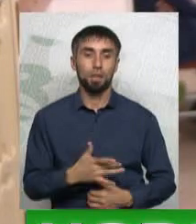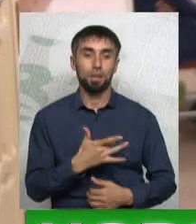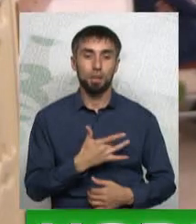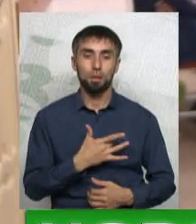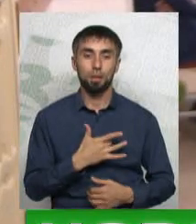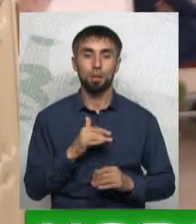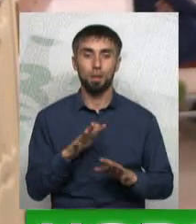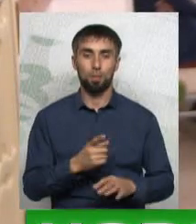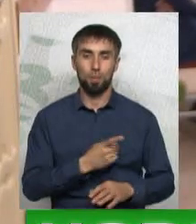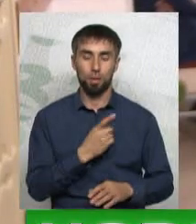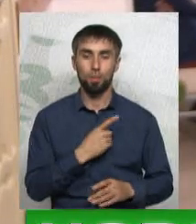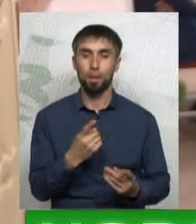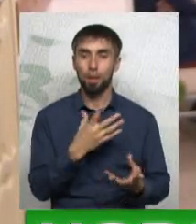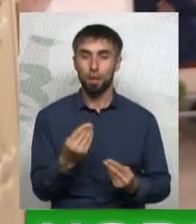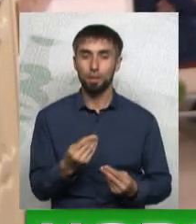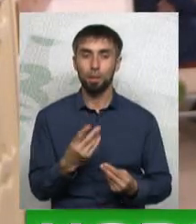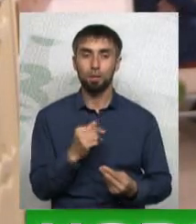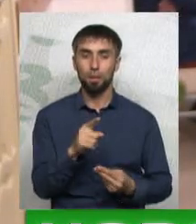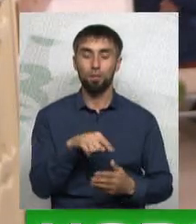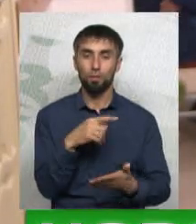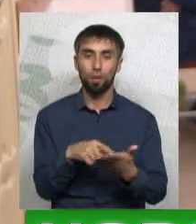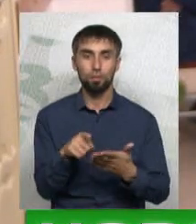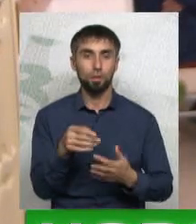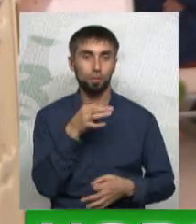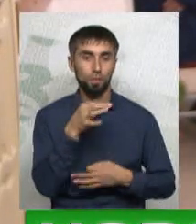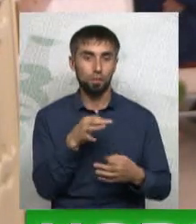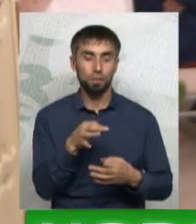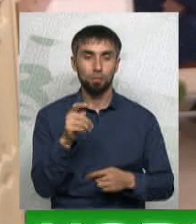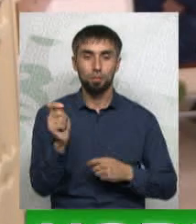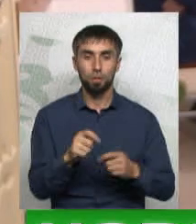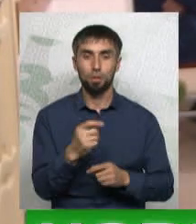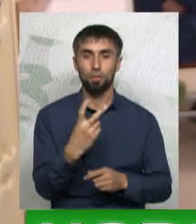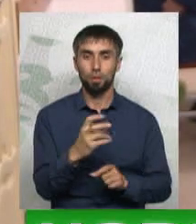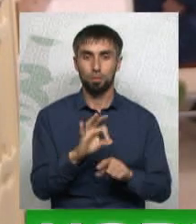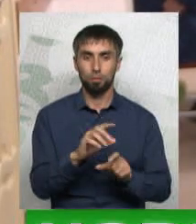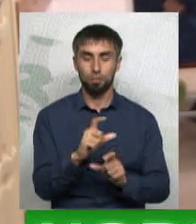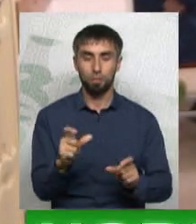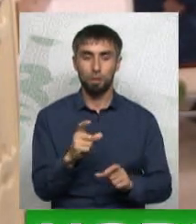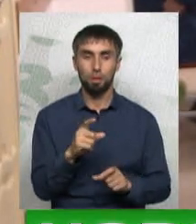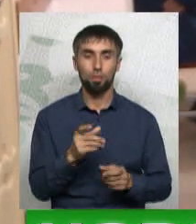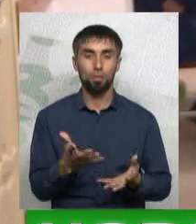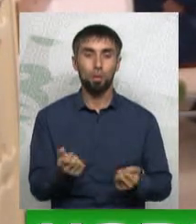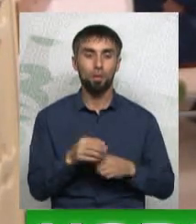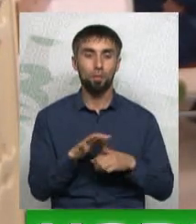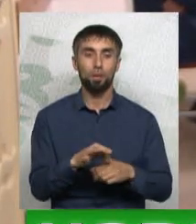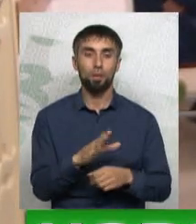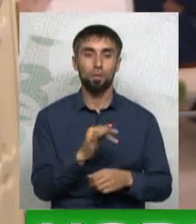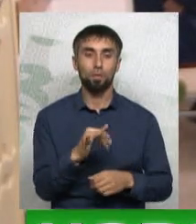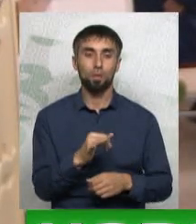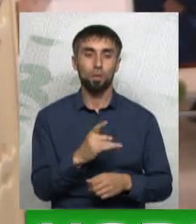Сердечных дел мастера. Только в первый день на консультацию к московским специалистам пришли около 200 пациентов. Прием ведут ведущие кардиологи